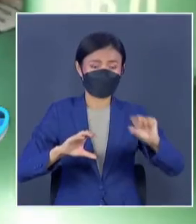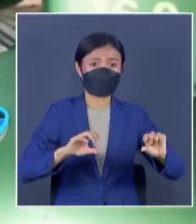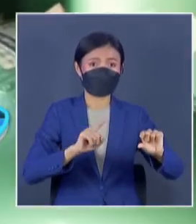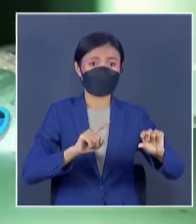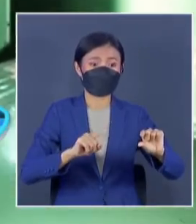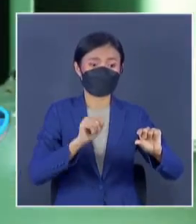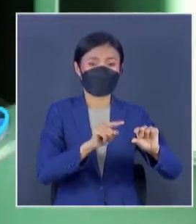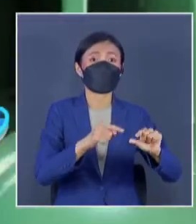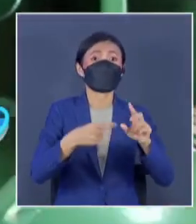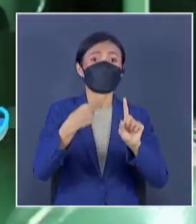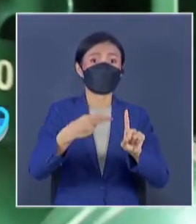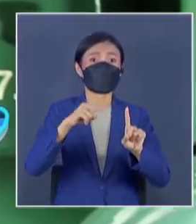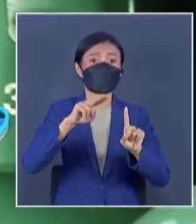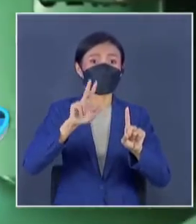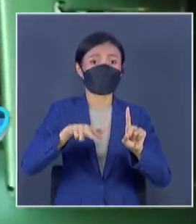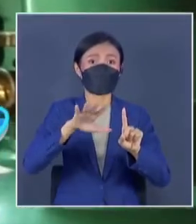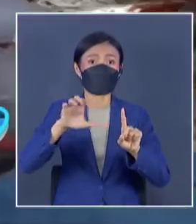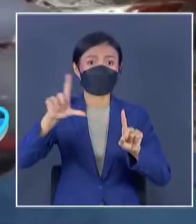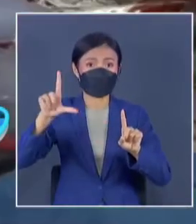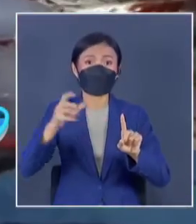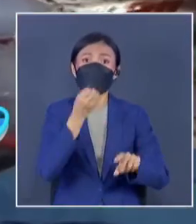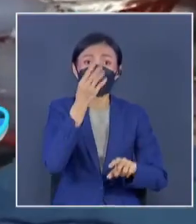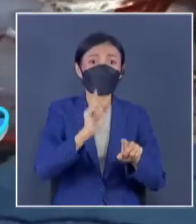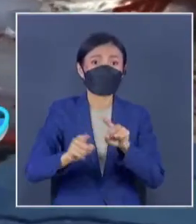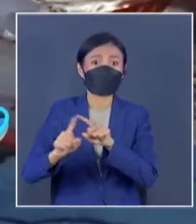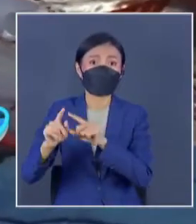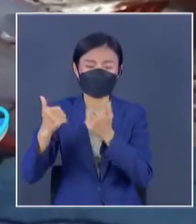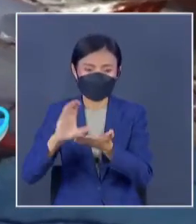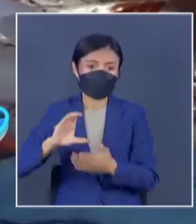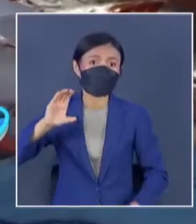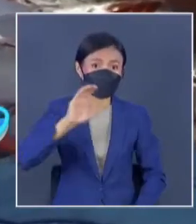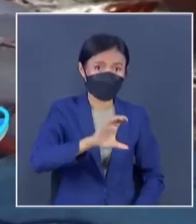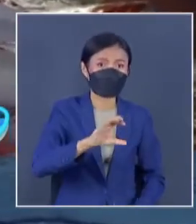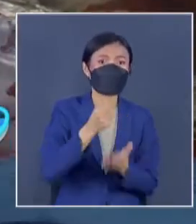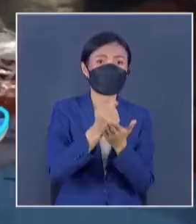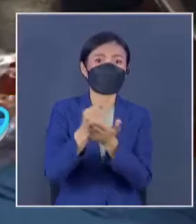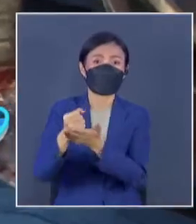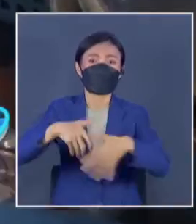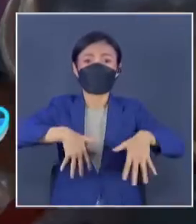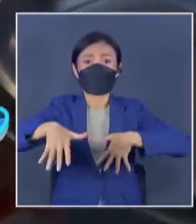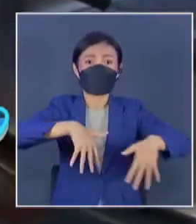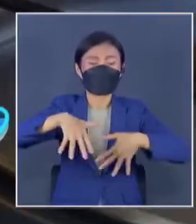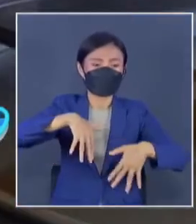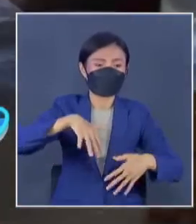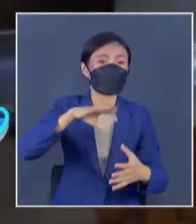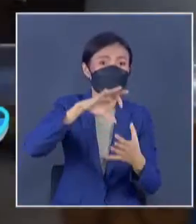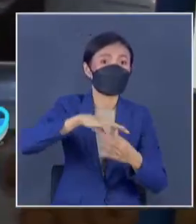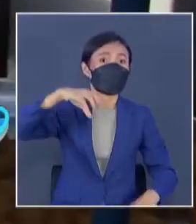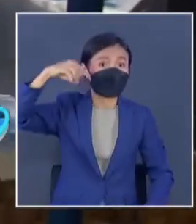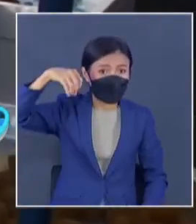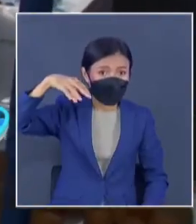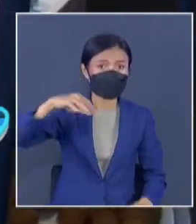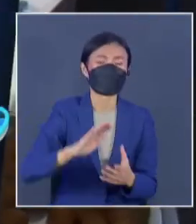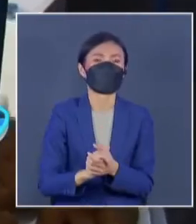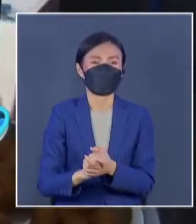นวน 13,500 ล้านบาทพร้อมกับดอกเบี้ยให้นำมาอุดหนุนค่าไฟฟ้าให้กับพี่น้องประชาชนส่วนราคาก๊าซหุ